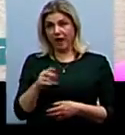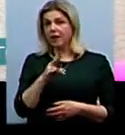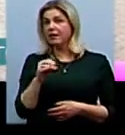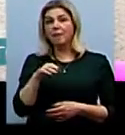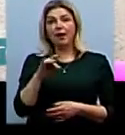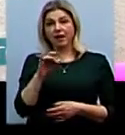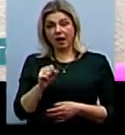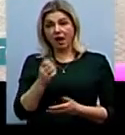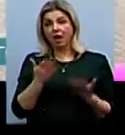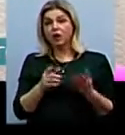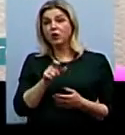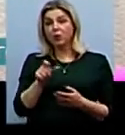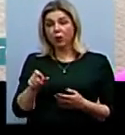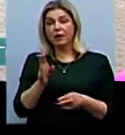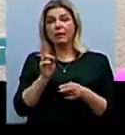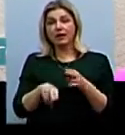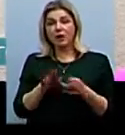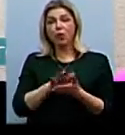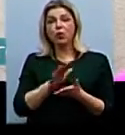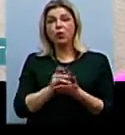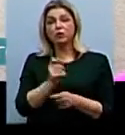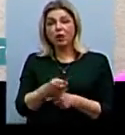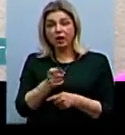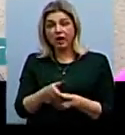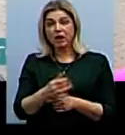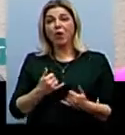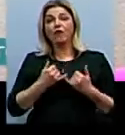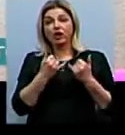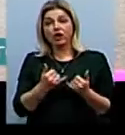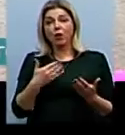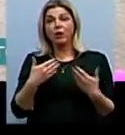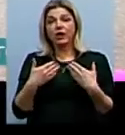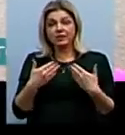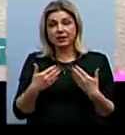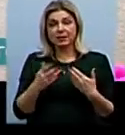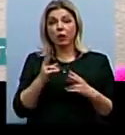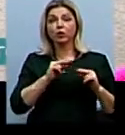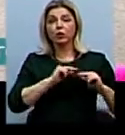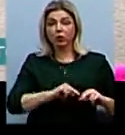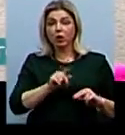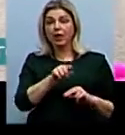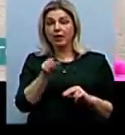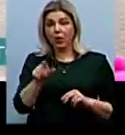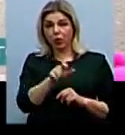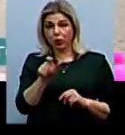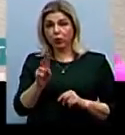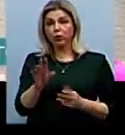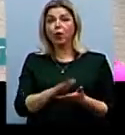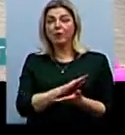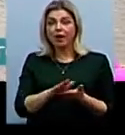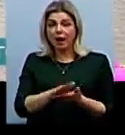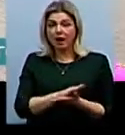перестанут мусорить, будут уважительно относиться к труду тех же людей, которые